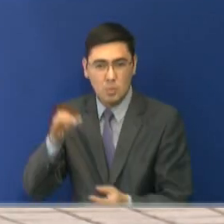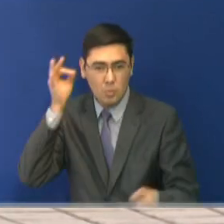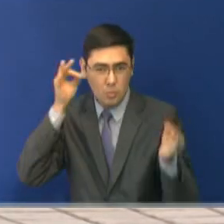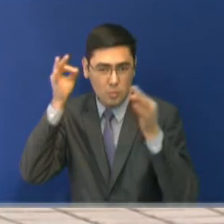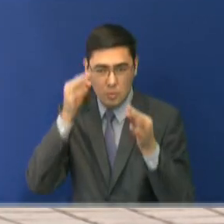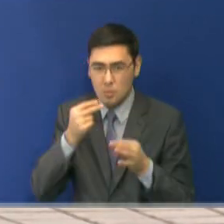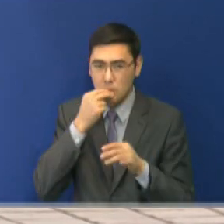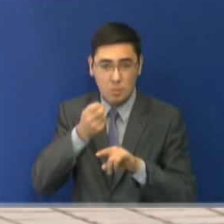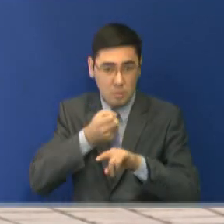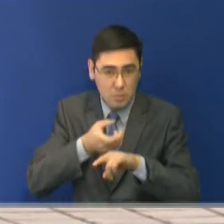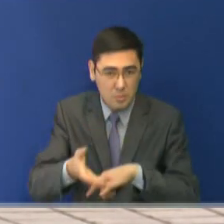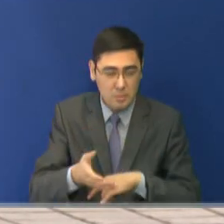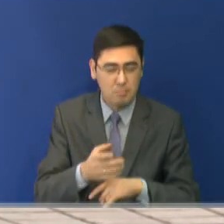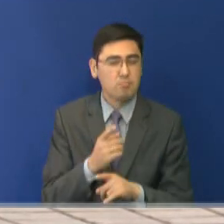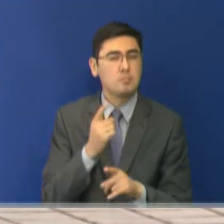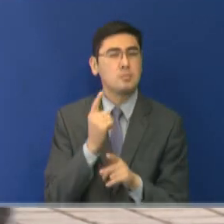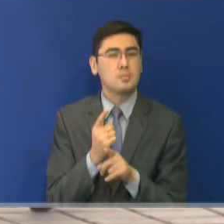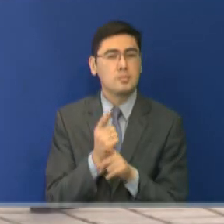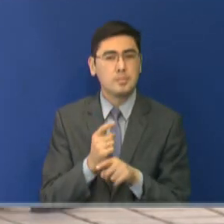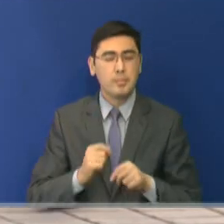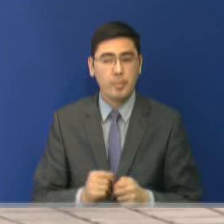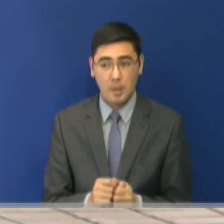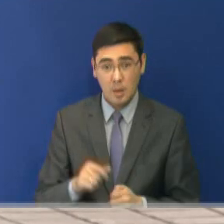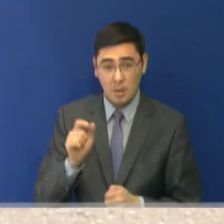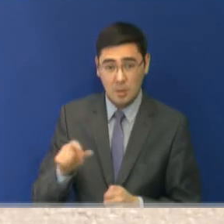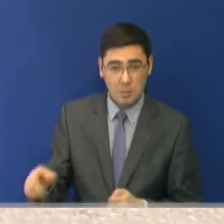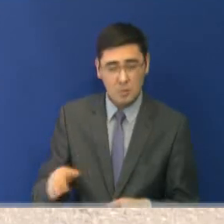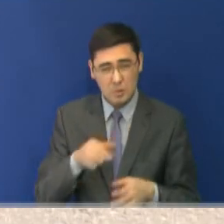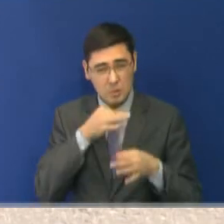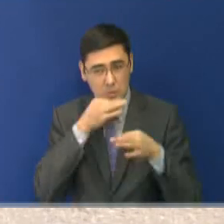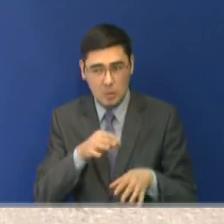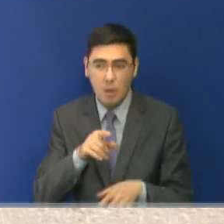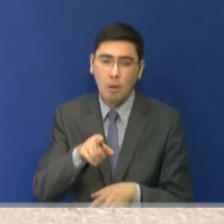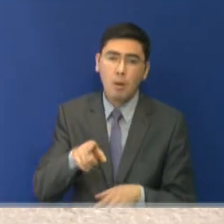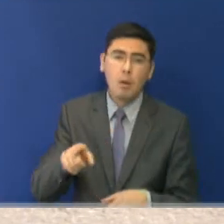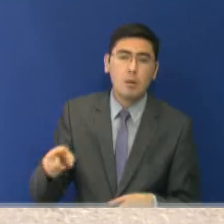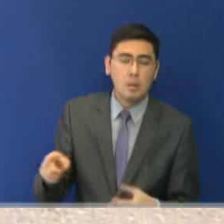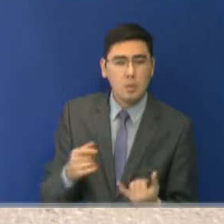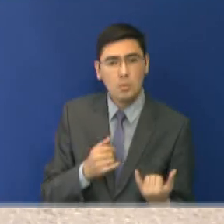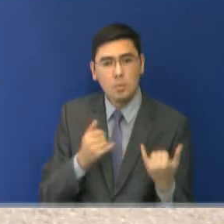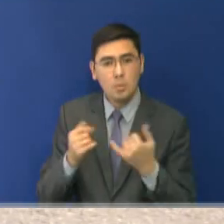решаться дальше проблема представителей бизнеса, которые выразили свои недовольства, пока неизвестно.